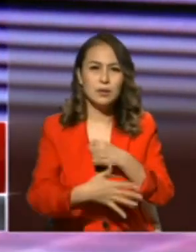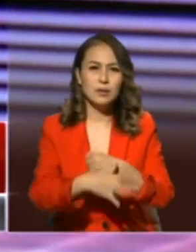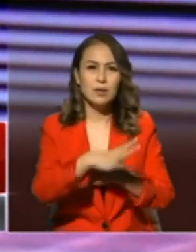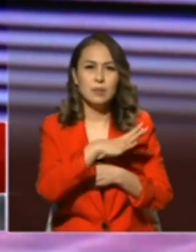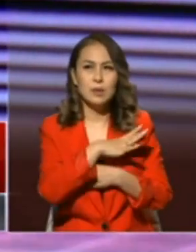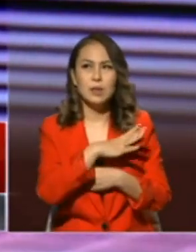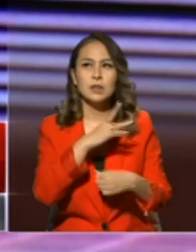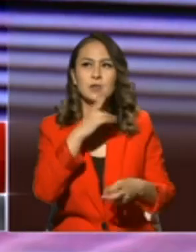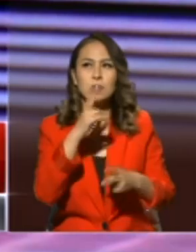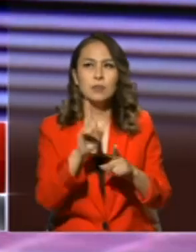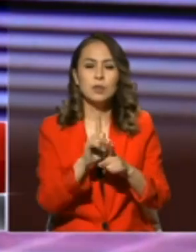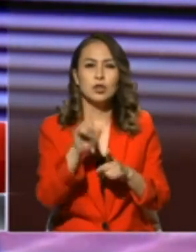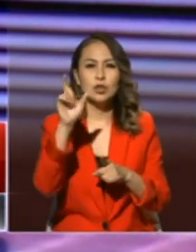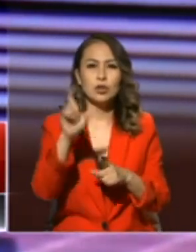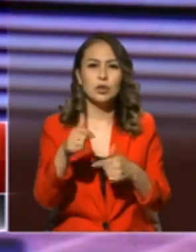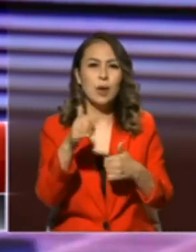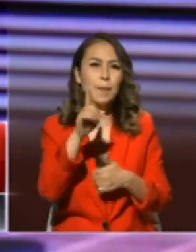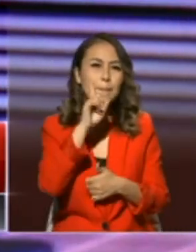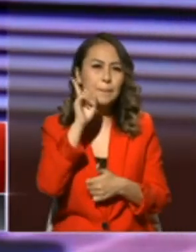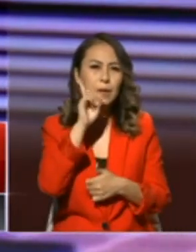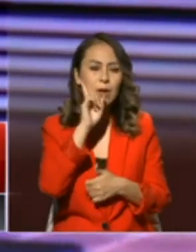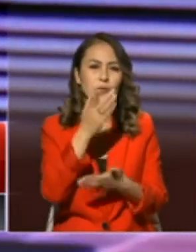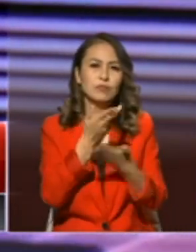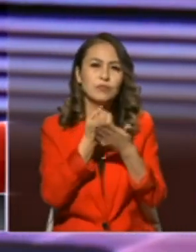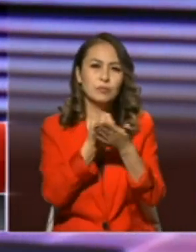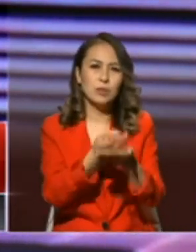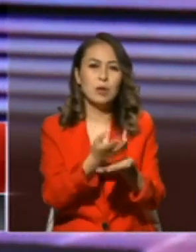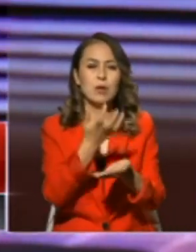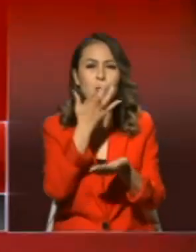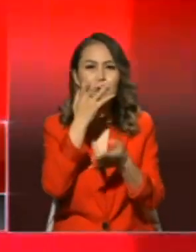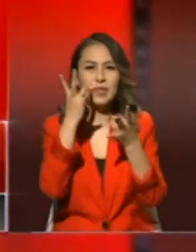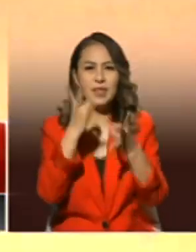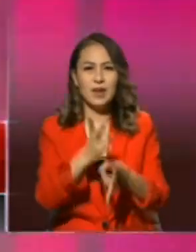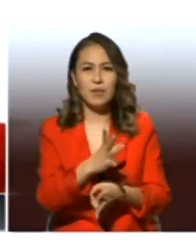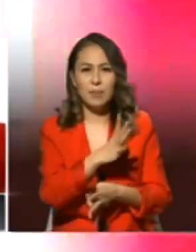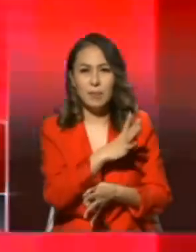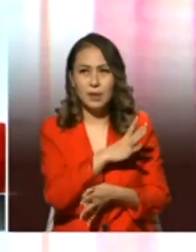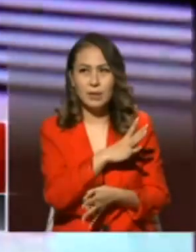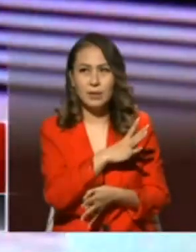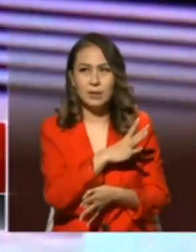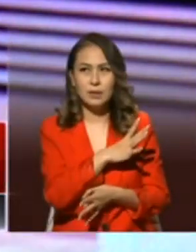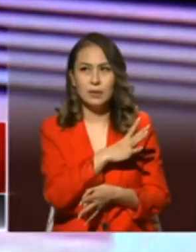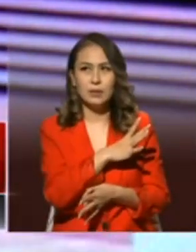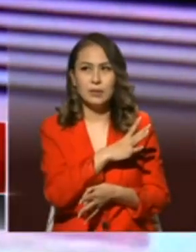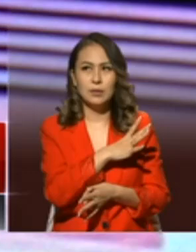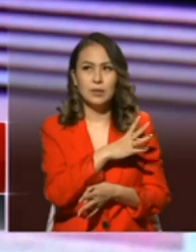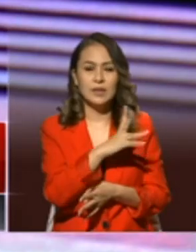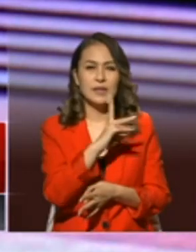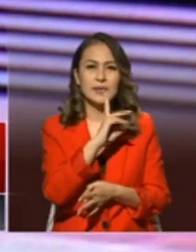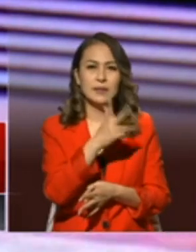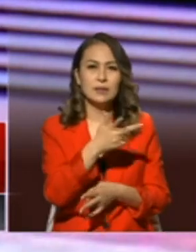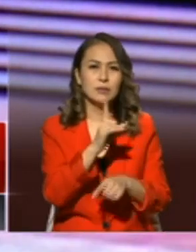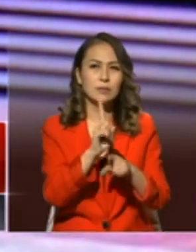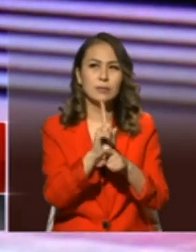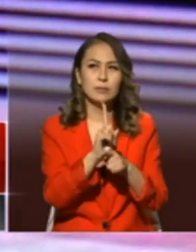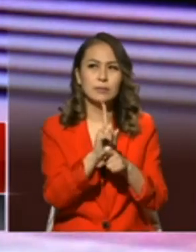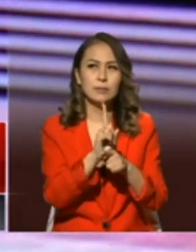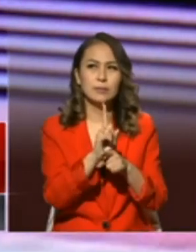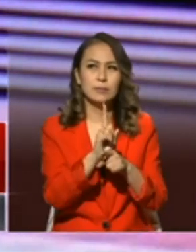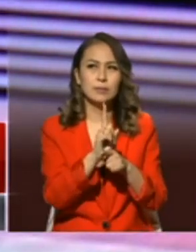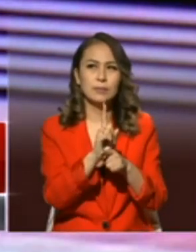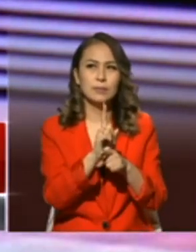мынандай жақсы пациент, жас, комада жатыр, травма болған, кеп 3 жылдың ішінде бірде бір